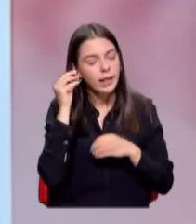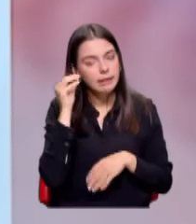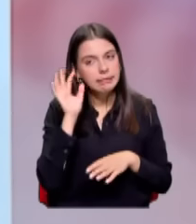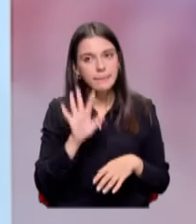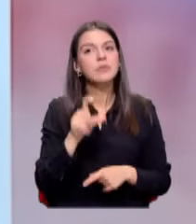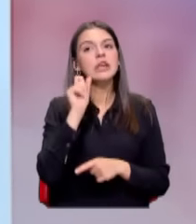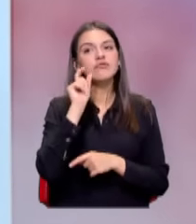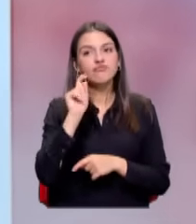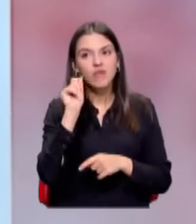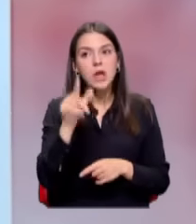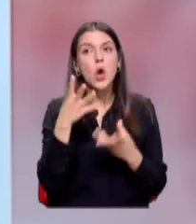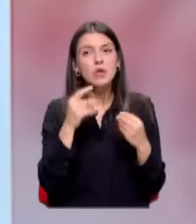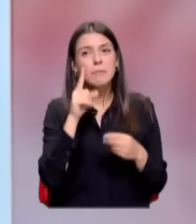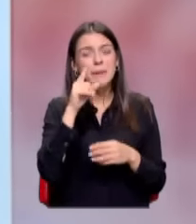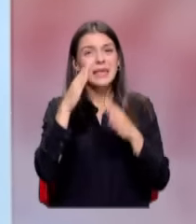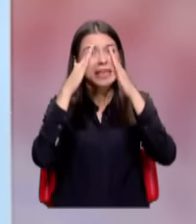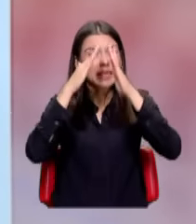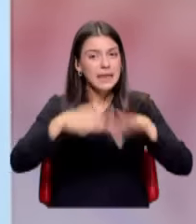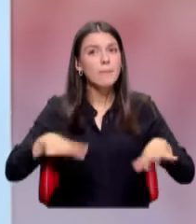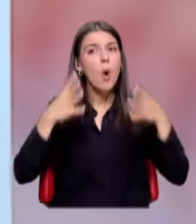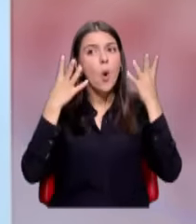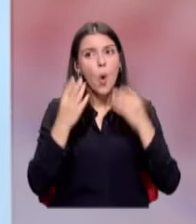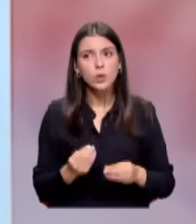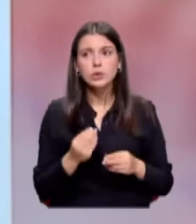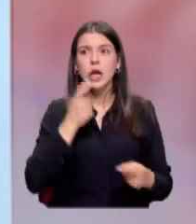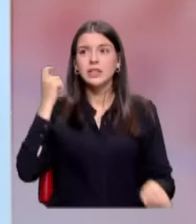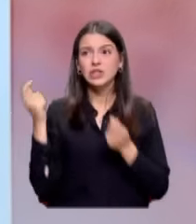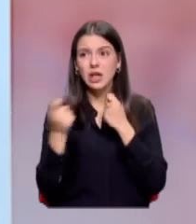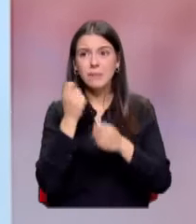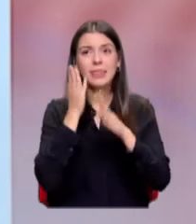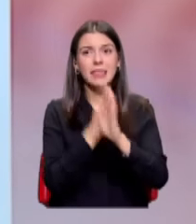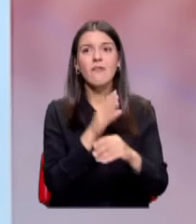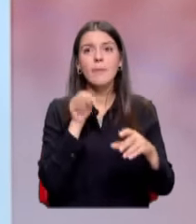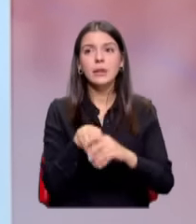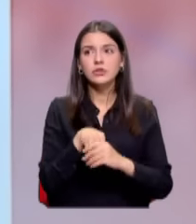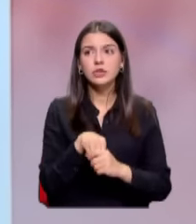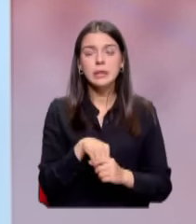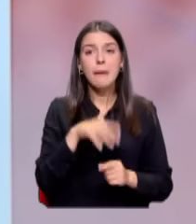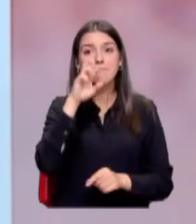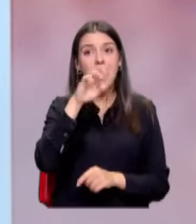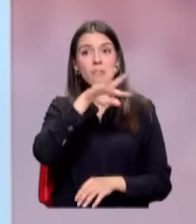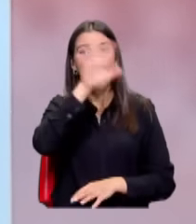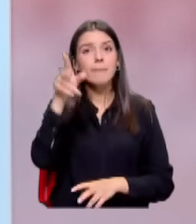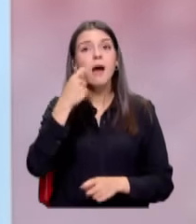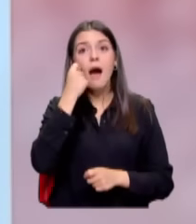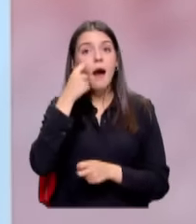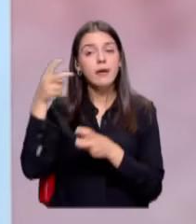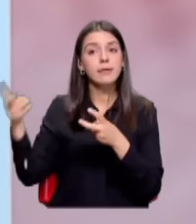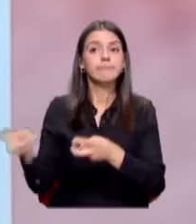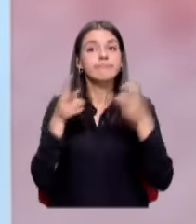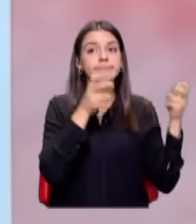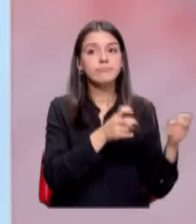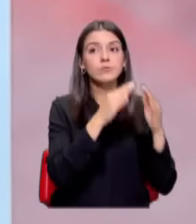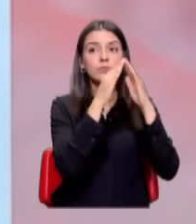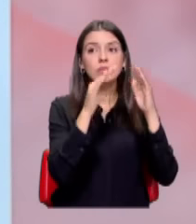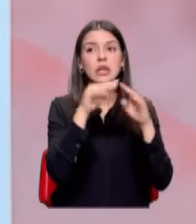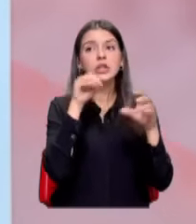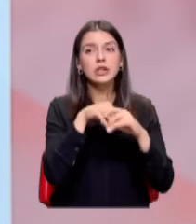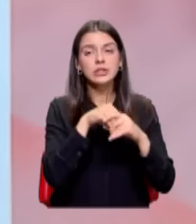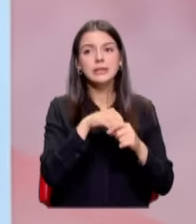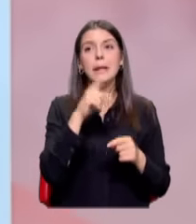Şehirde gerçekleşecek muhtemel bir yıkım durumunda çalışmalarını devam ettirebilmek için personelini Ankara'ya taşıyan kuruluşlar